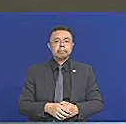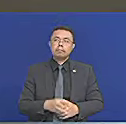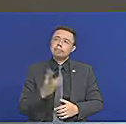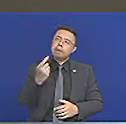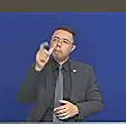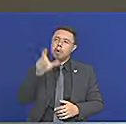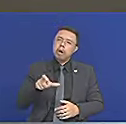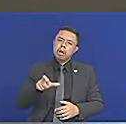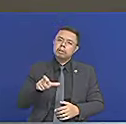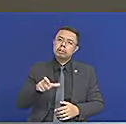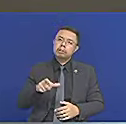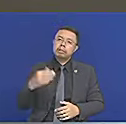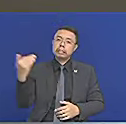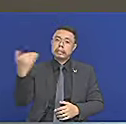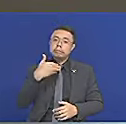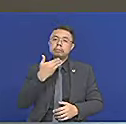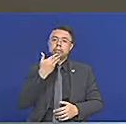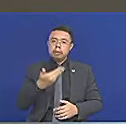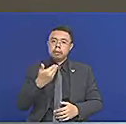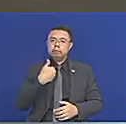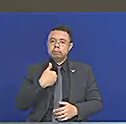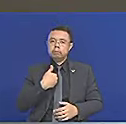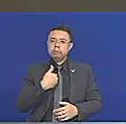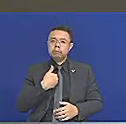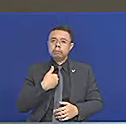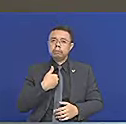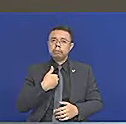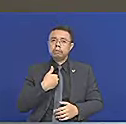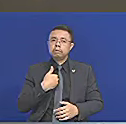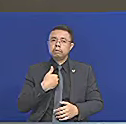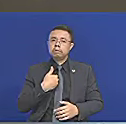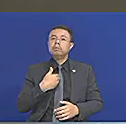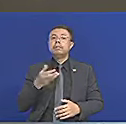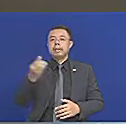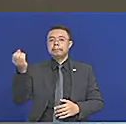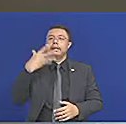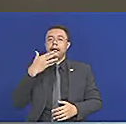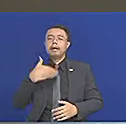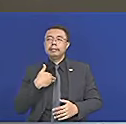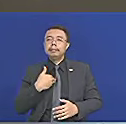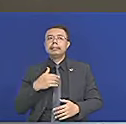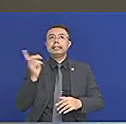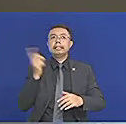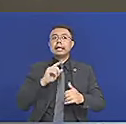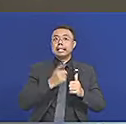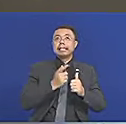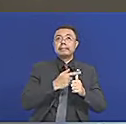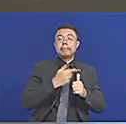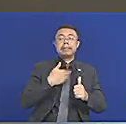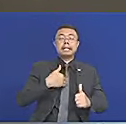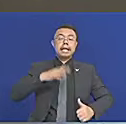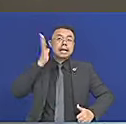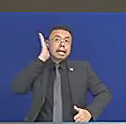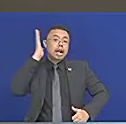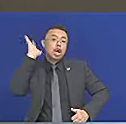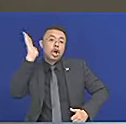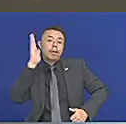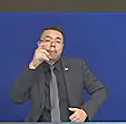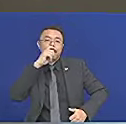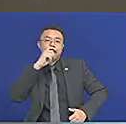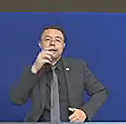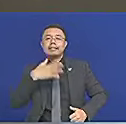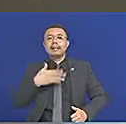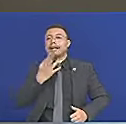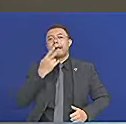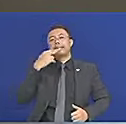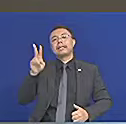Beberapa orang kirim pertanyaan ke saya. Dan berkata, Pak, sejak saya dengar khotbah Bapak, saya jadi enggak